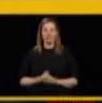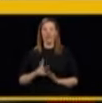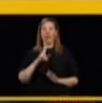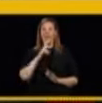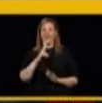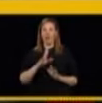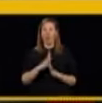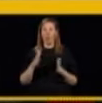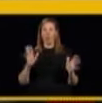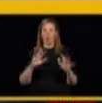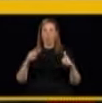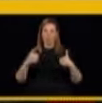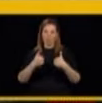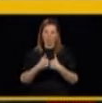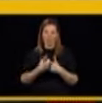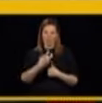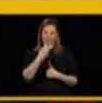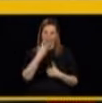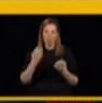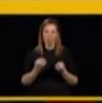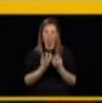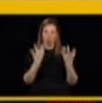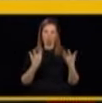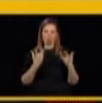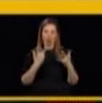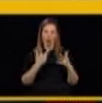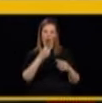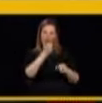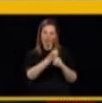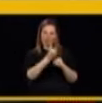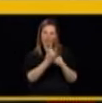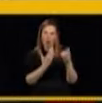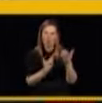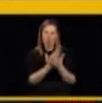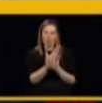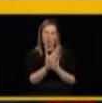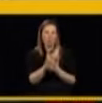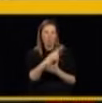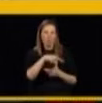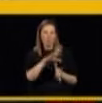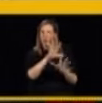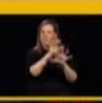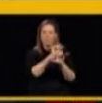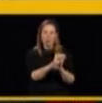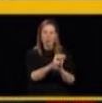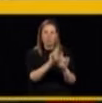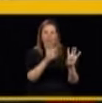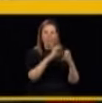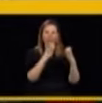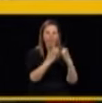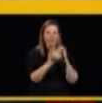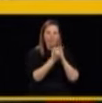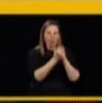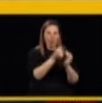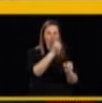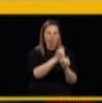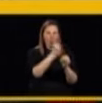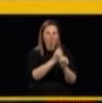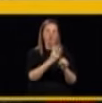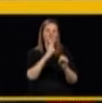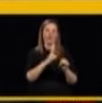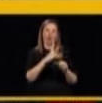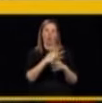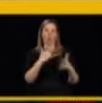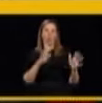défi de faire travailler tout ce monde-là ensemble, des gens qui ne sont pas habitués de travailler ensemble. Ça ne va pas